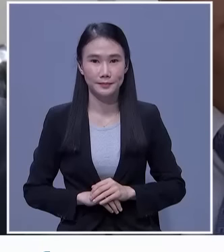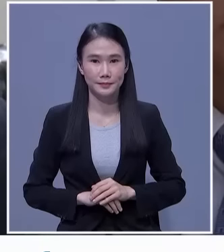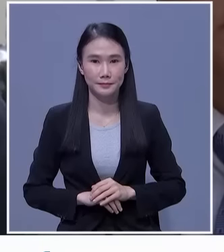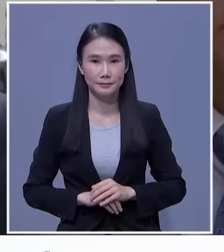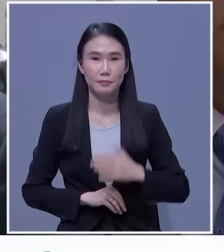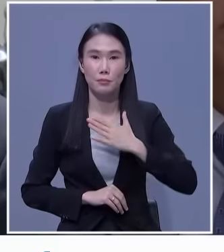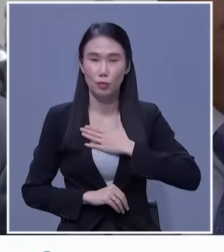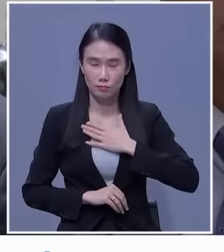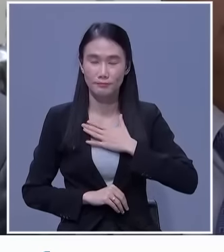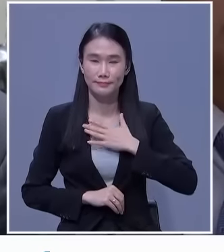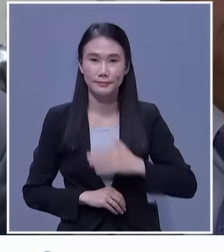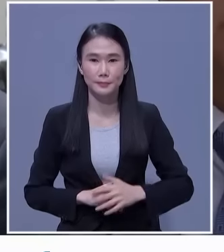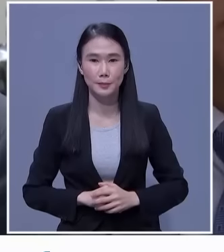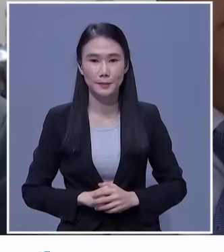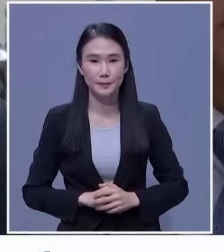ผม